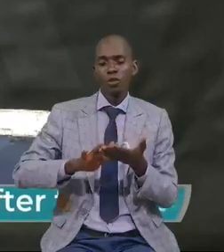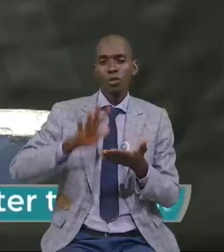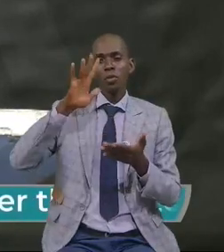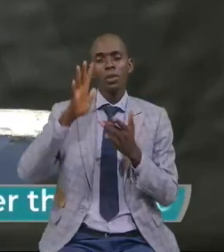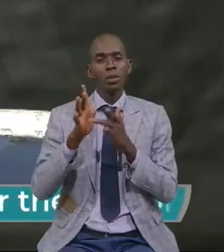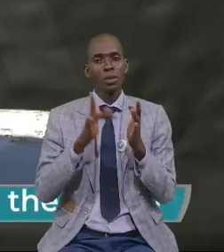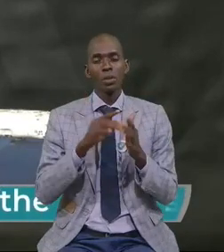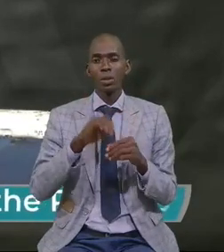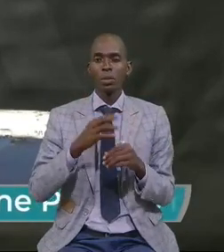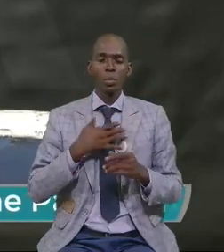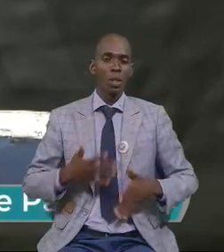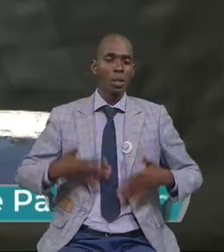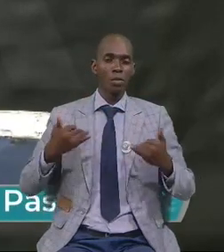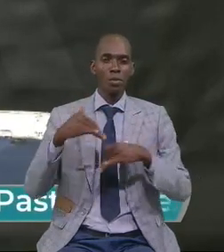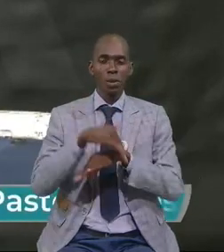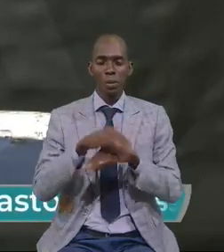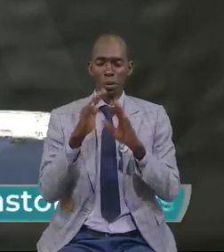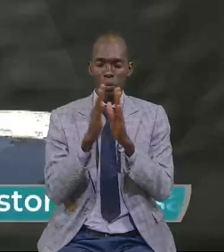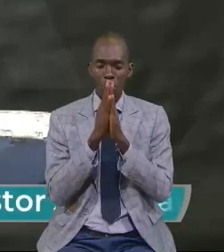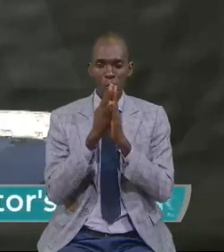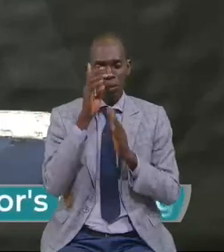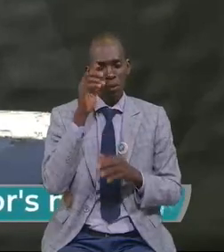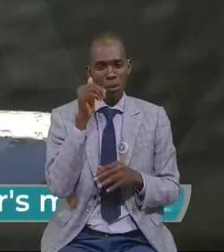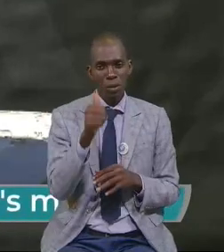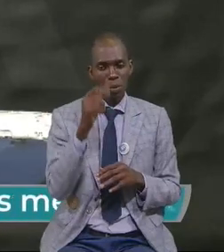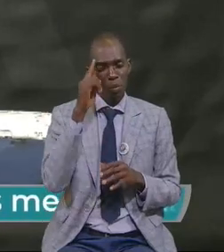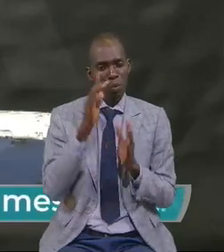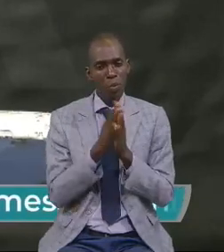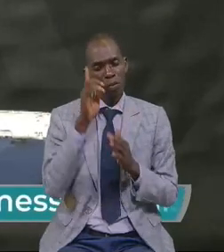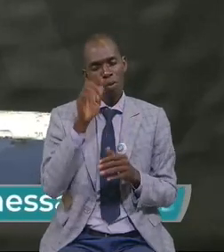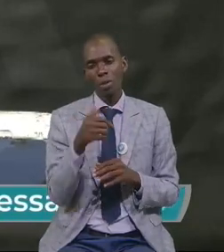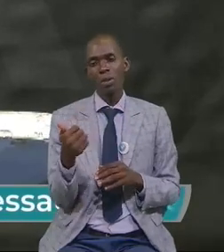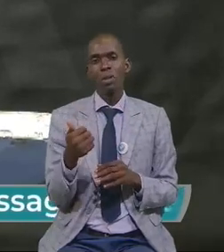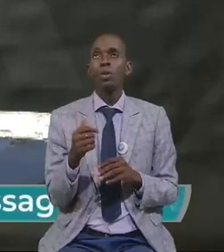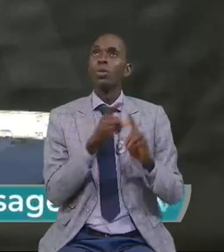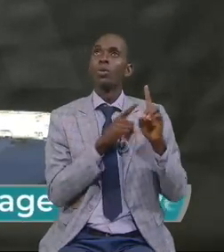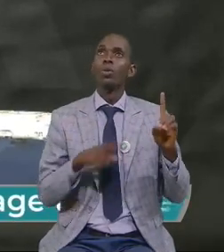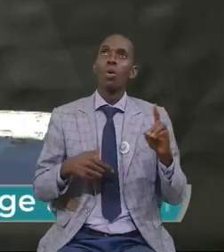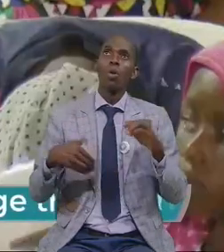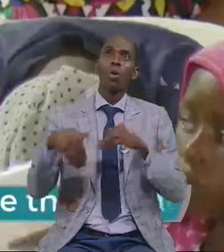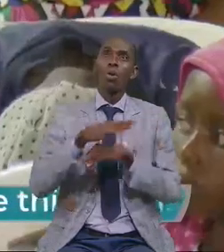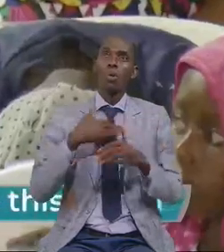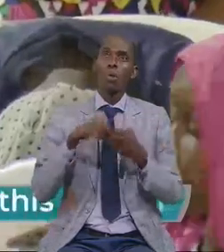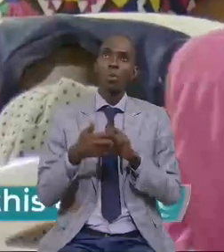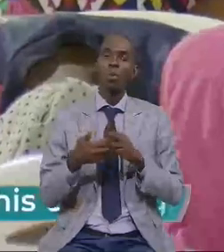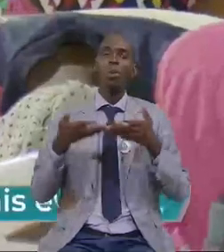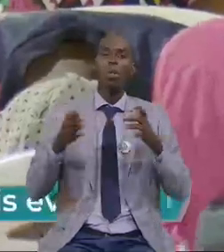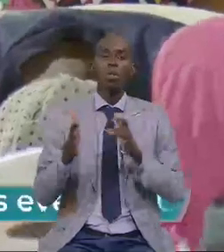glorifie Jésus dans ma vie ce jour. Seigneur, sur mes problèmes, que Jésus soit